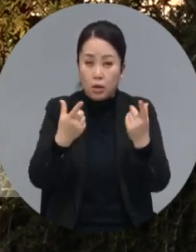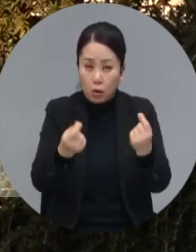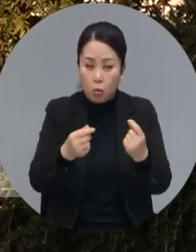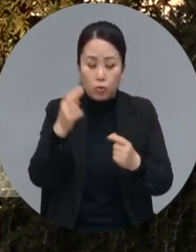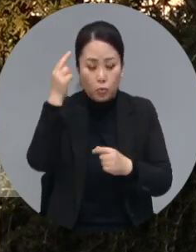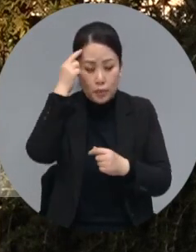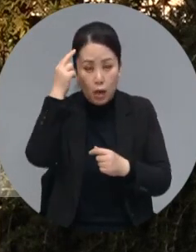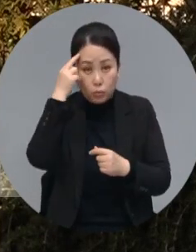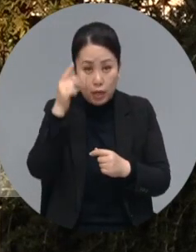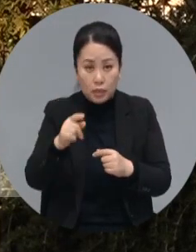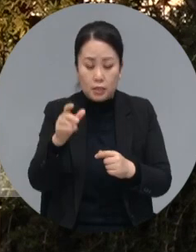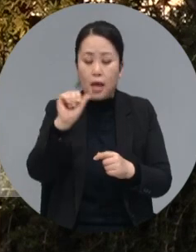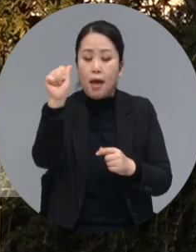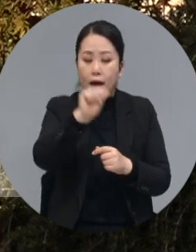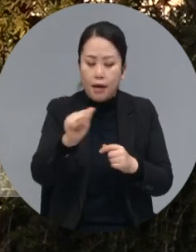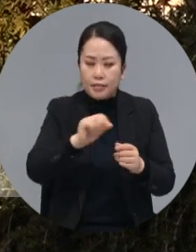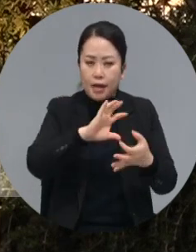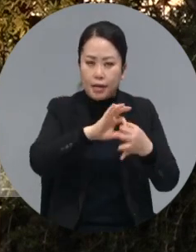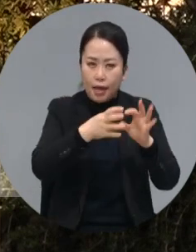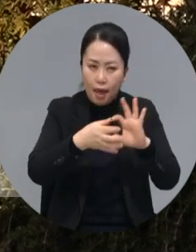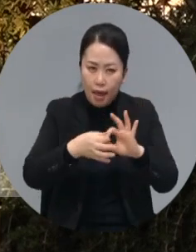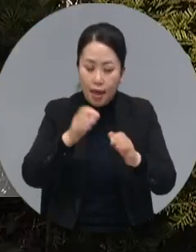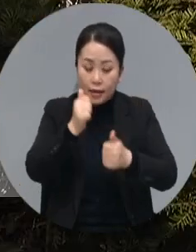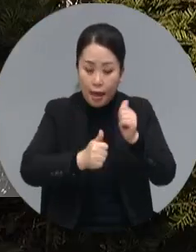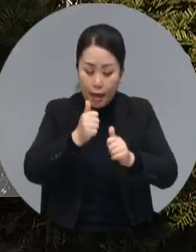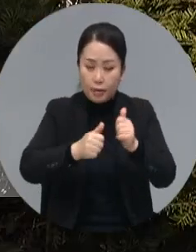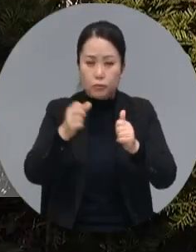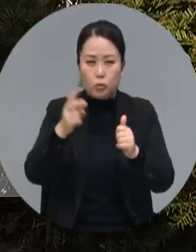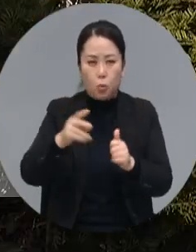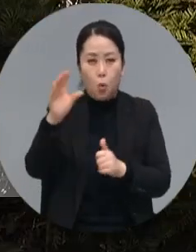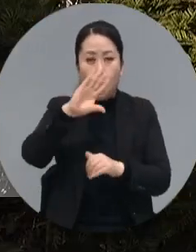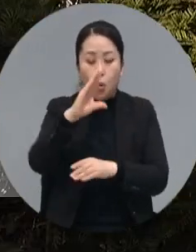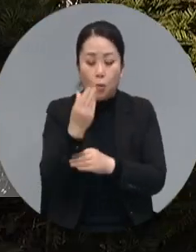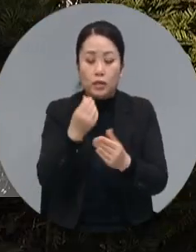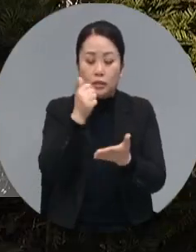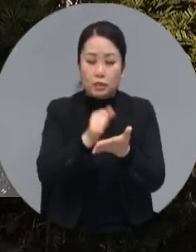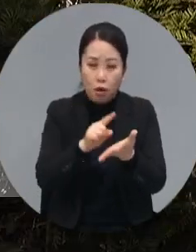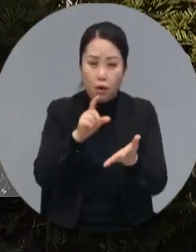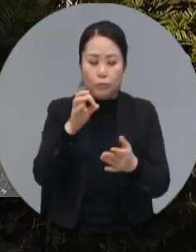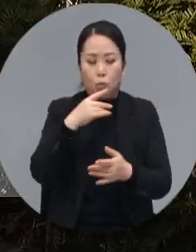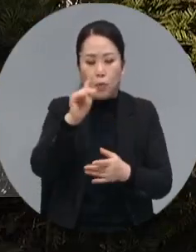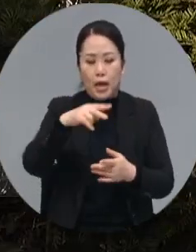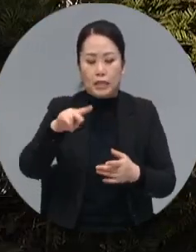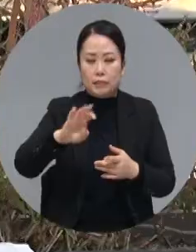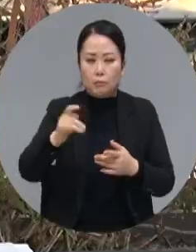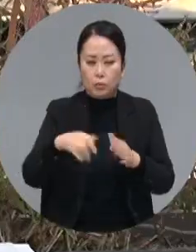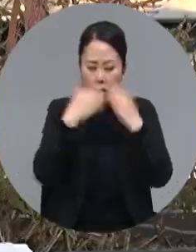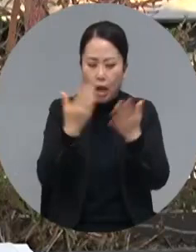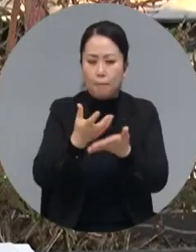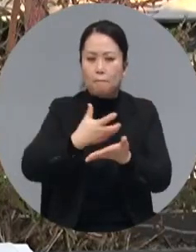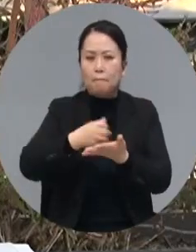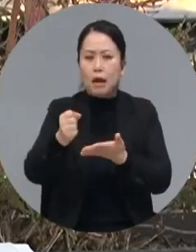월드컵, 이번에 엑스포까지 다 유치를 하게 됐거든요. 이게 아주 좋은 흐름은 아닌 것 같습니다. 어떻게 보십니까?